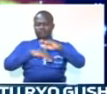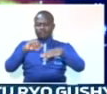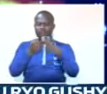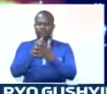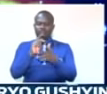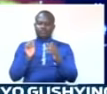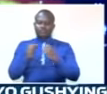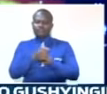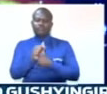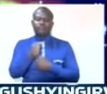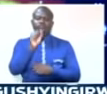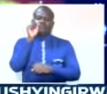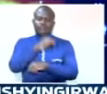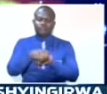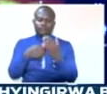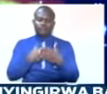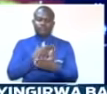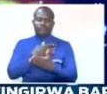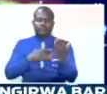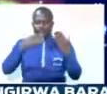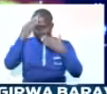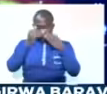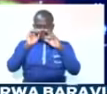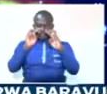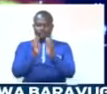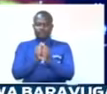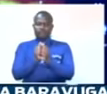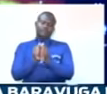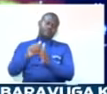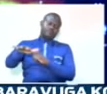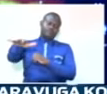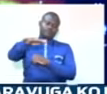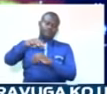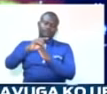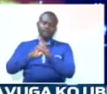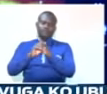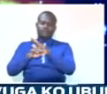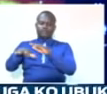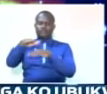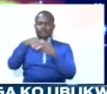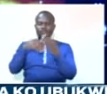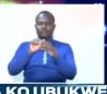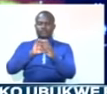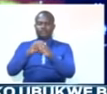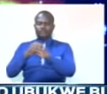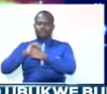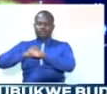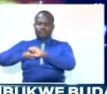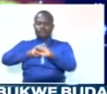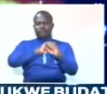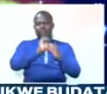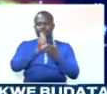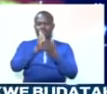ba mukerarugendo barushaho kugasura kuko ngo muri utu duce hanabumbatiye amateka